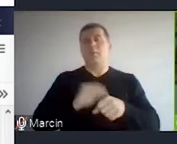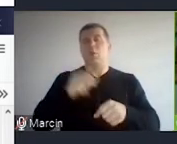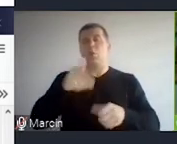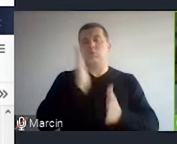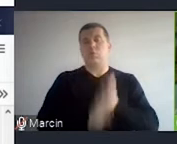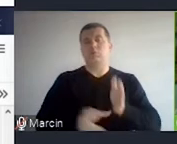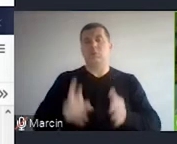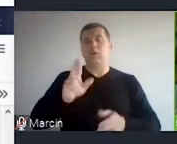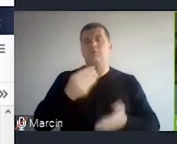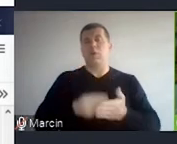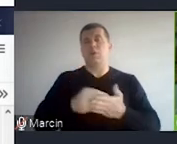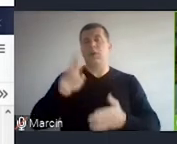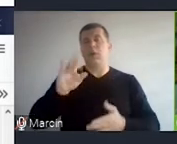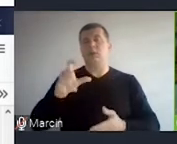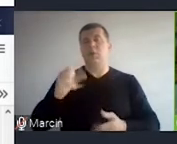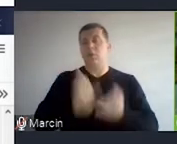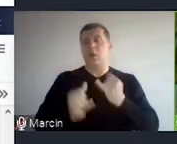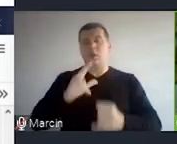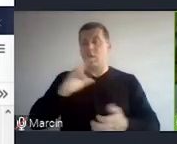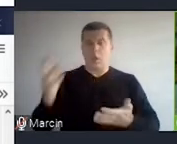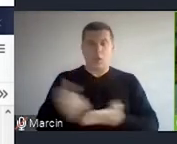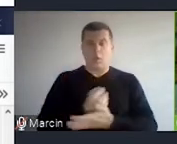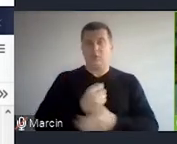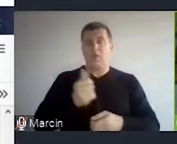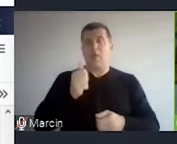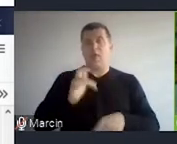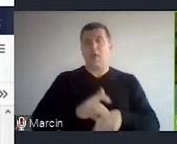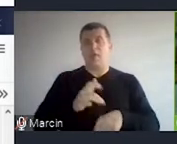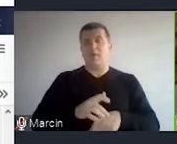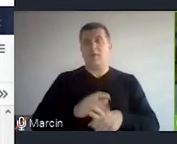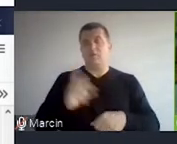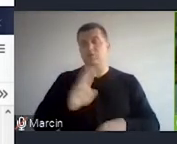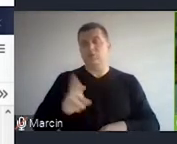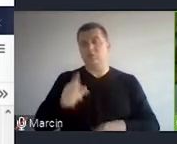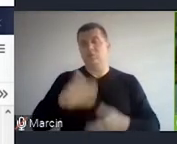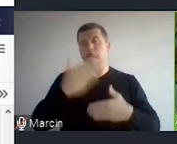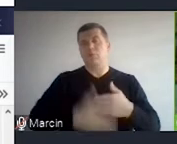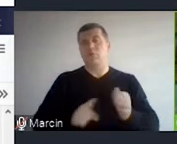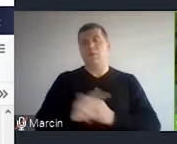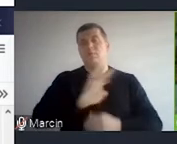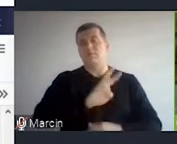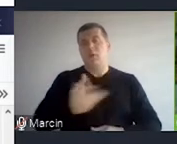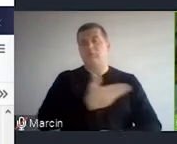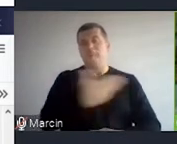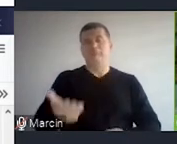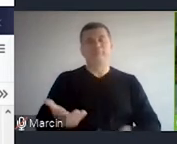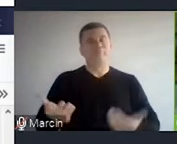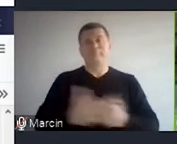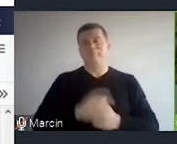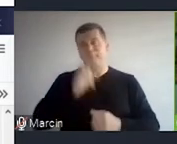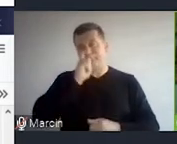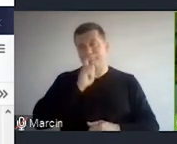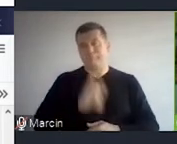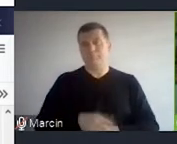kwotą ryczałtową. Jeśli nie osiągniecie efektu rzeczowego, to skończy się to dla Państwa klapą. To